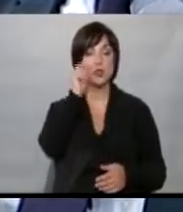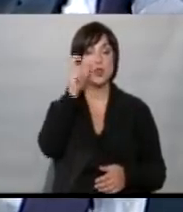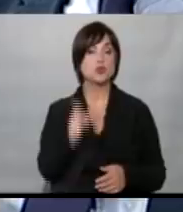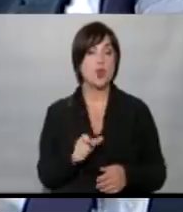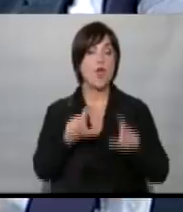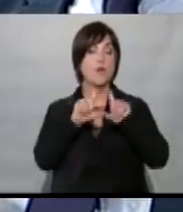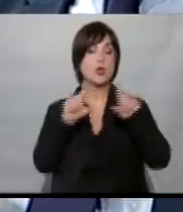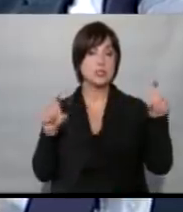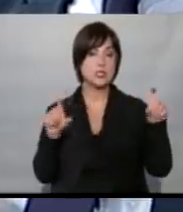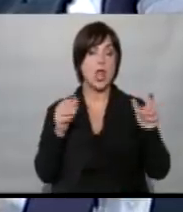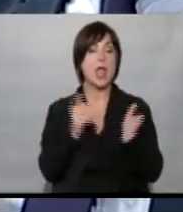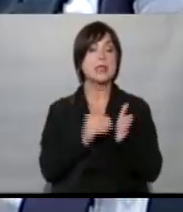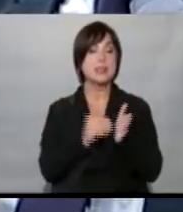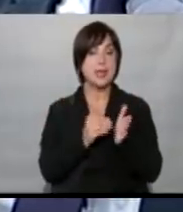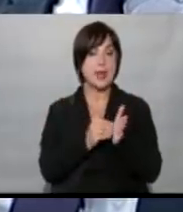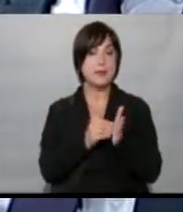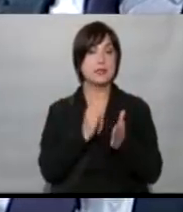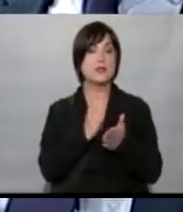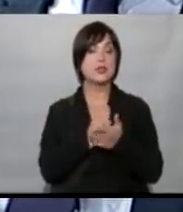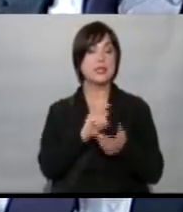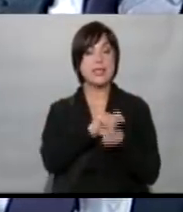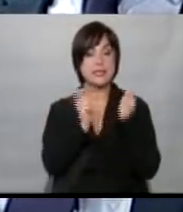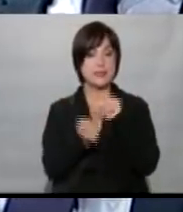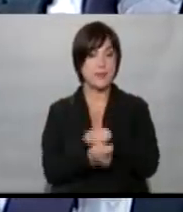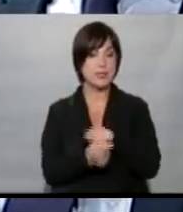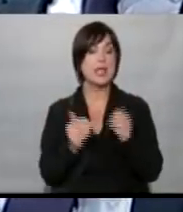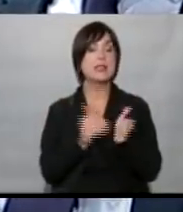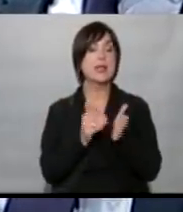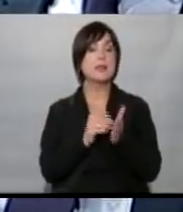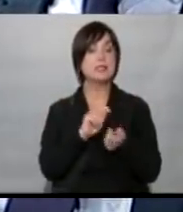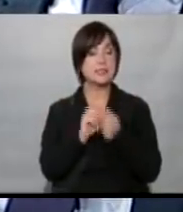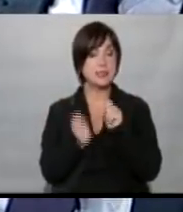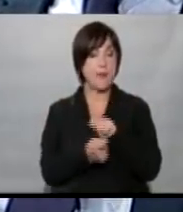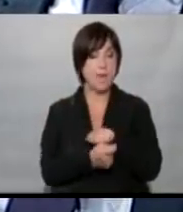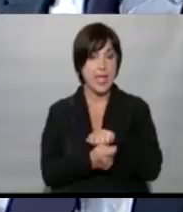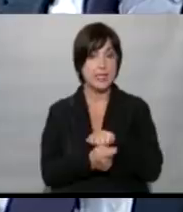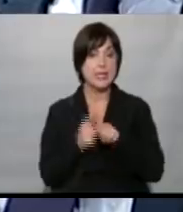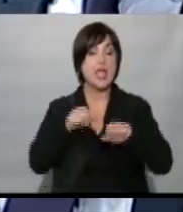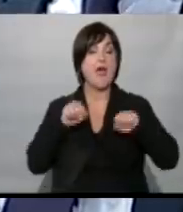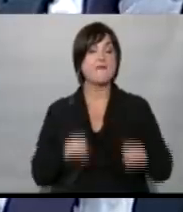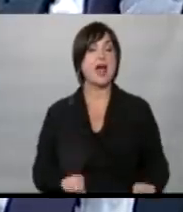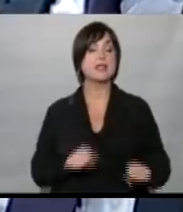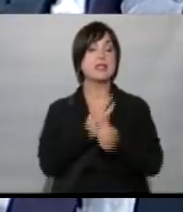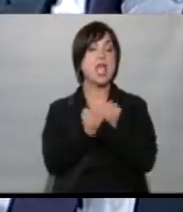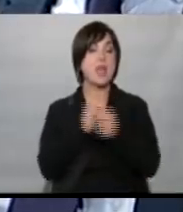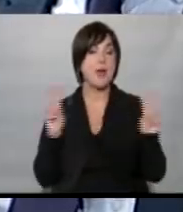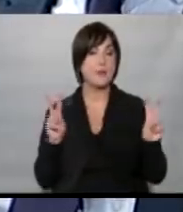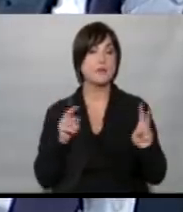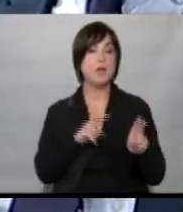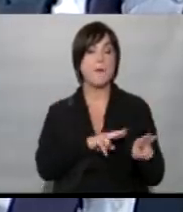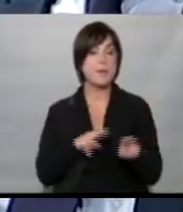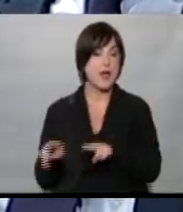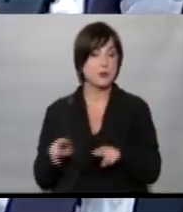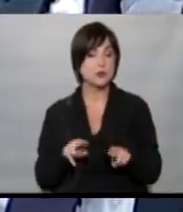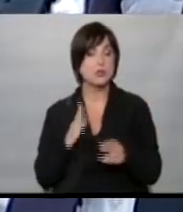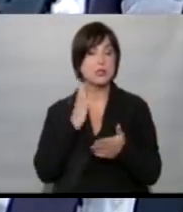во институциите треба да се смени. Треба се смени да владае демократија, да владае